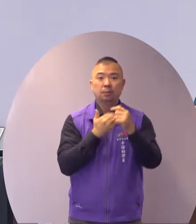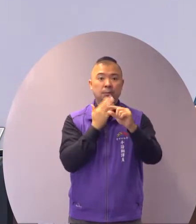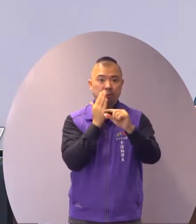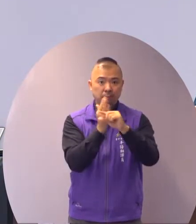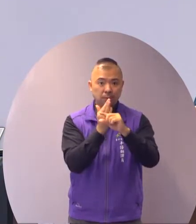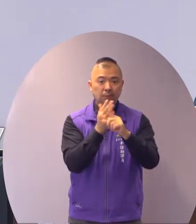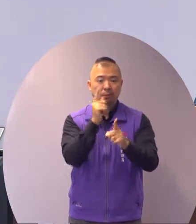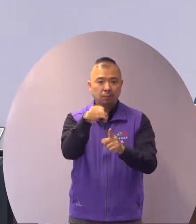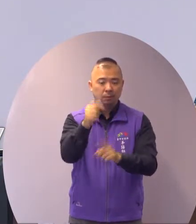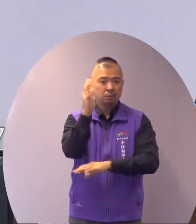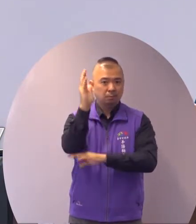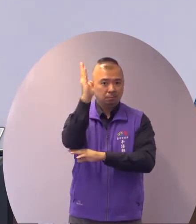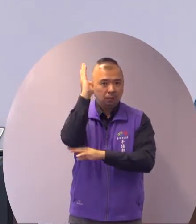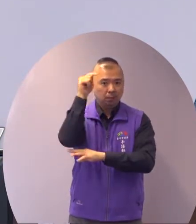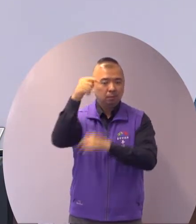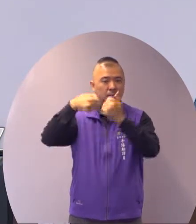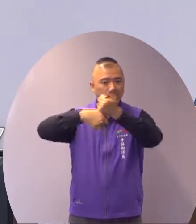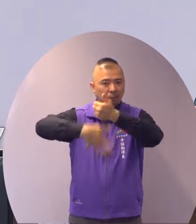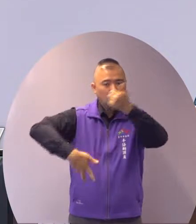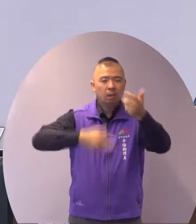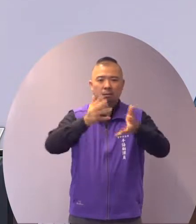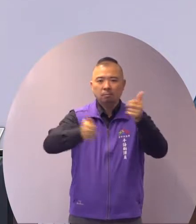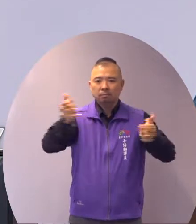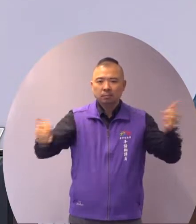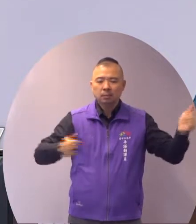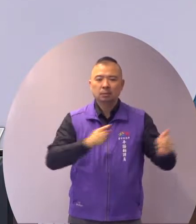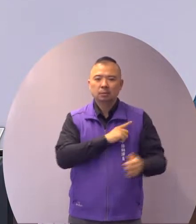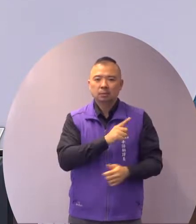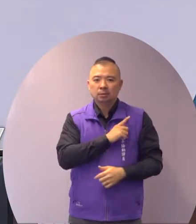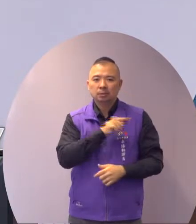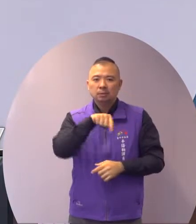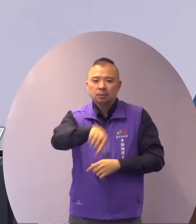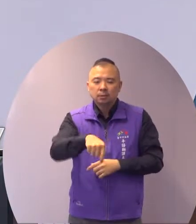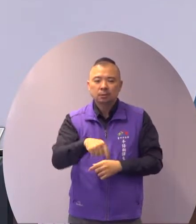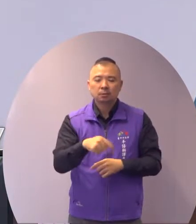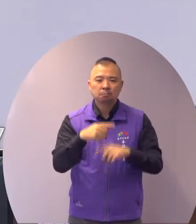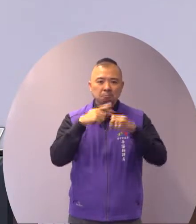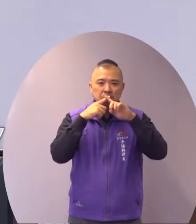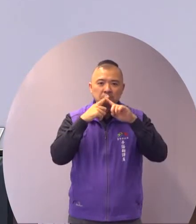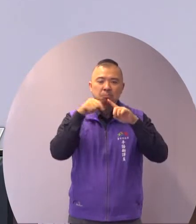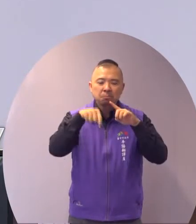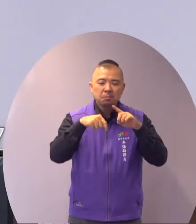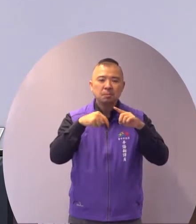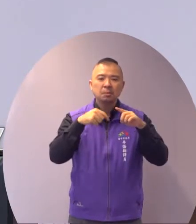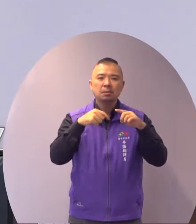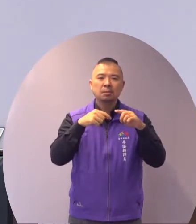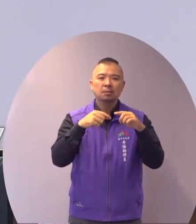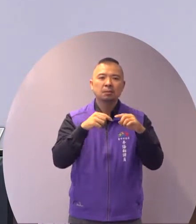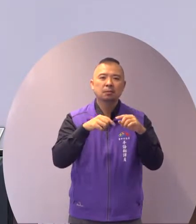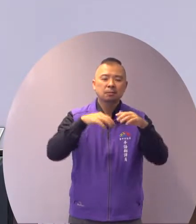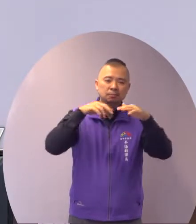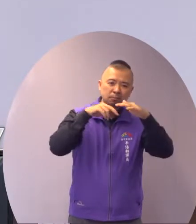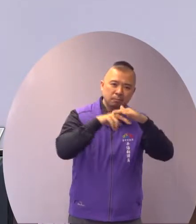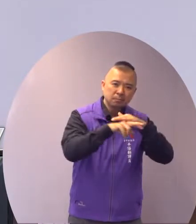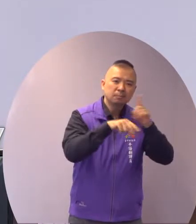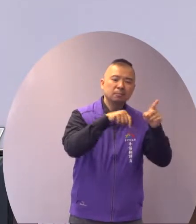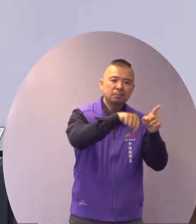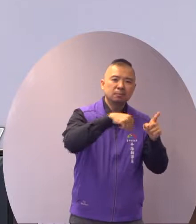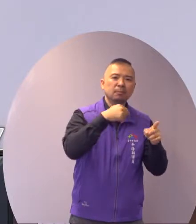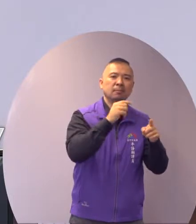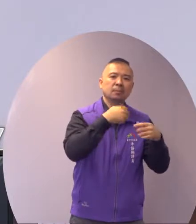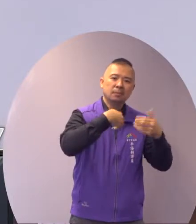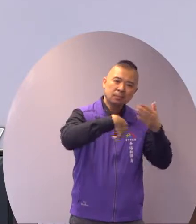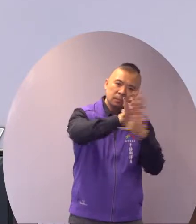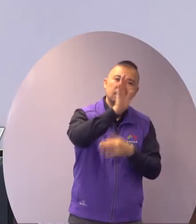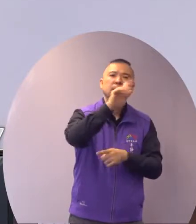那可以逐渐的离席，安静的离席哈，那赶到议会去准备备询，那由其他的局处同仁哈